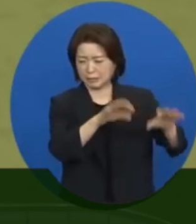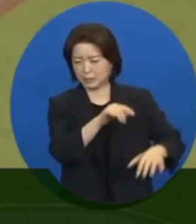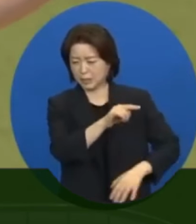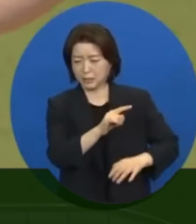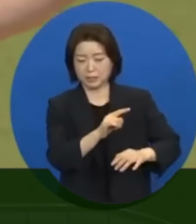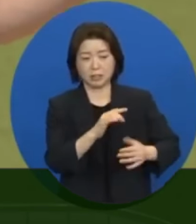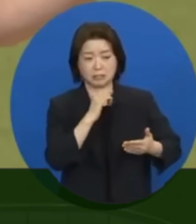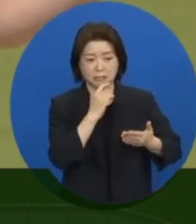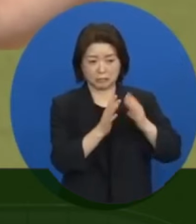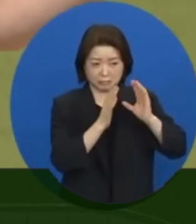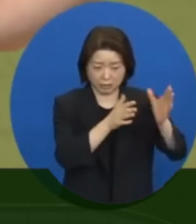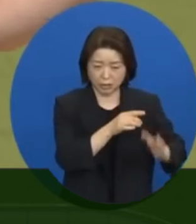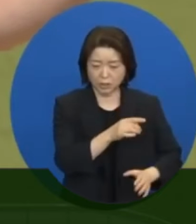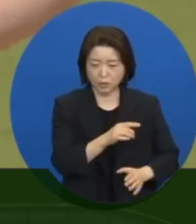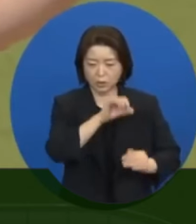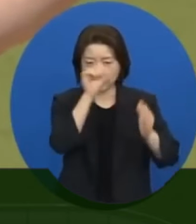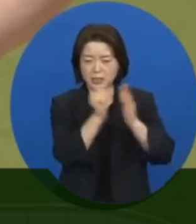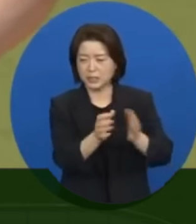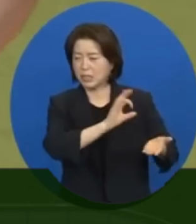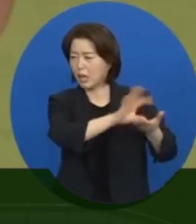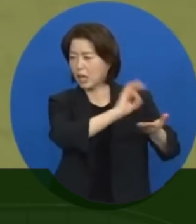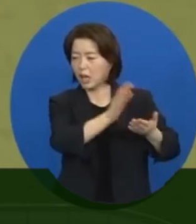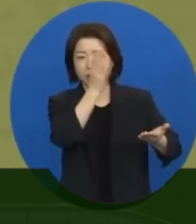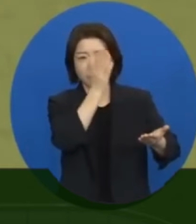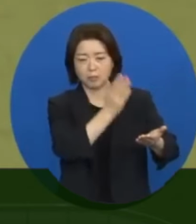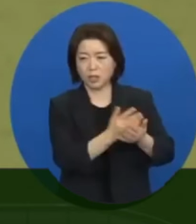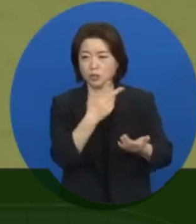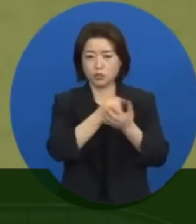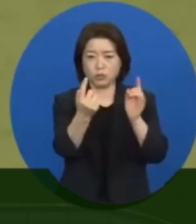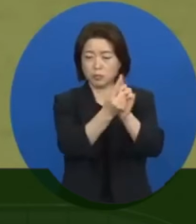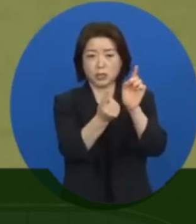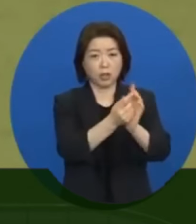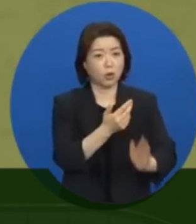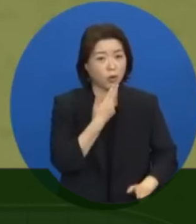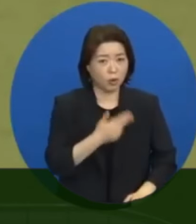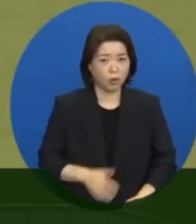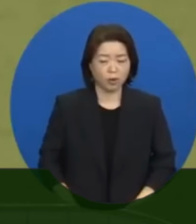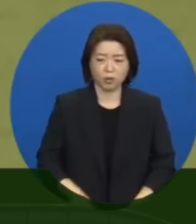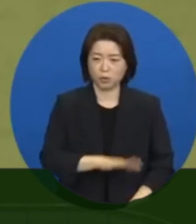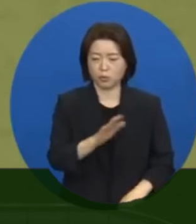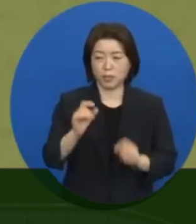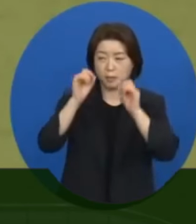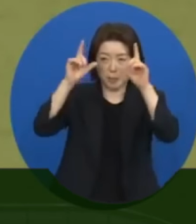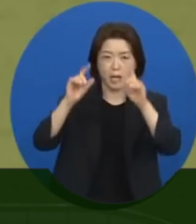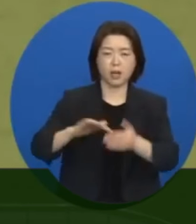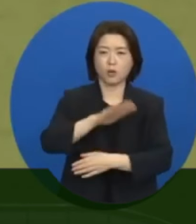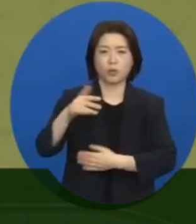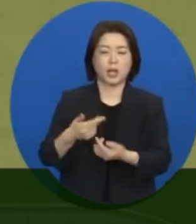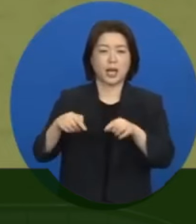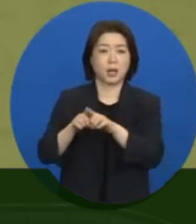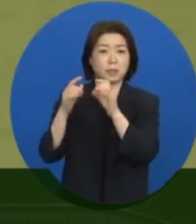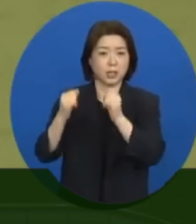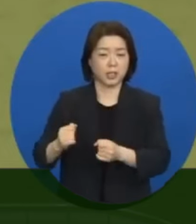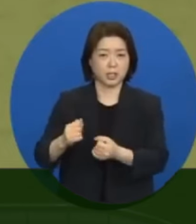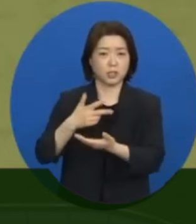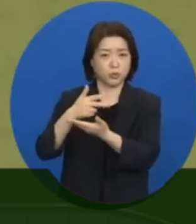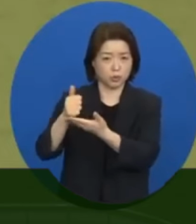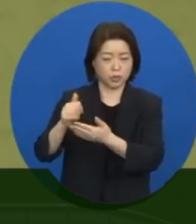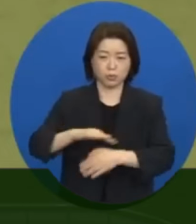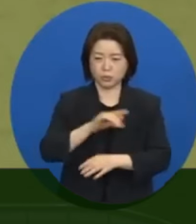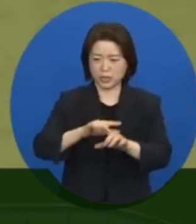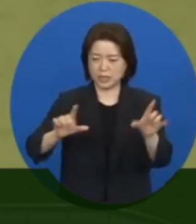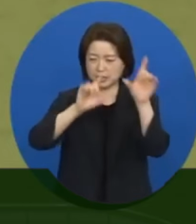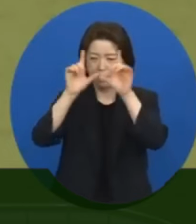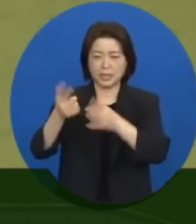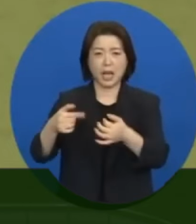인생을 하다가 만난 일이 없고 우리가 깨어서 우리와 함께하시는 주님 우리 이상에 함께하시는